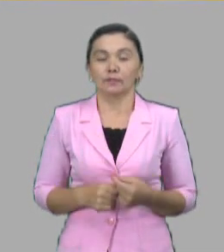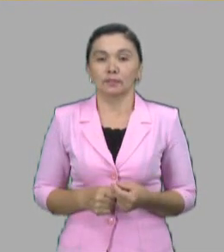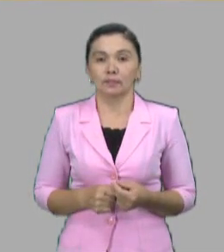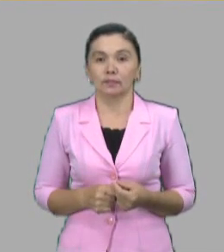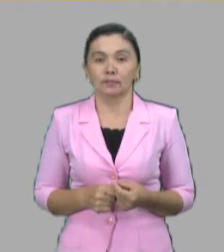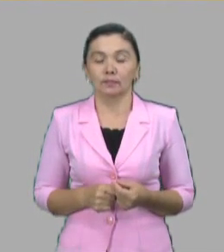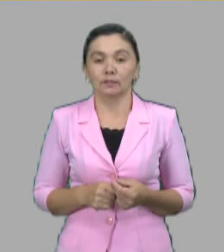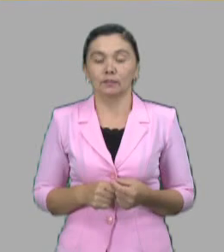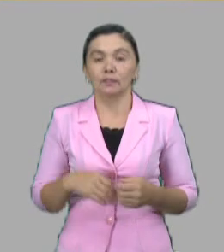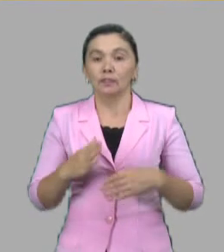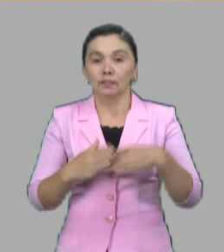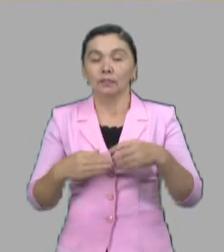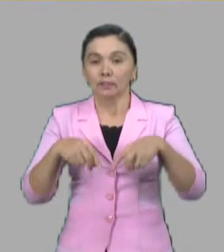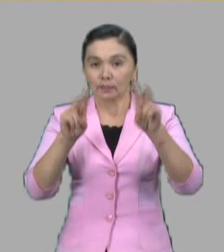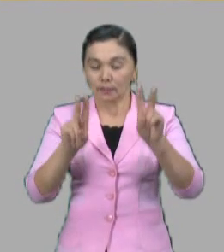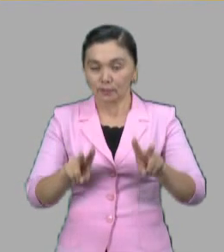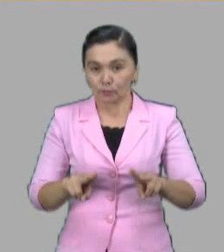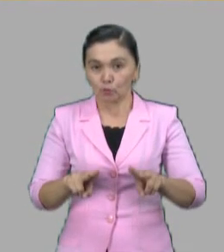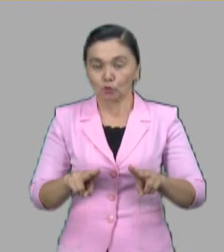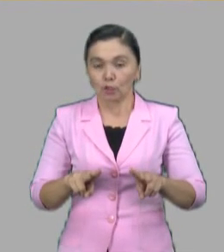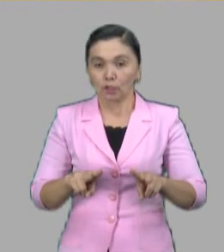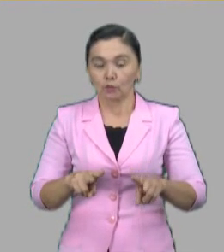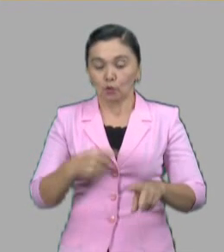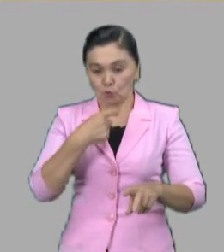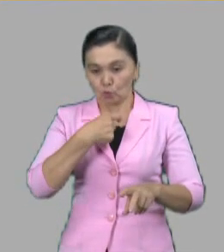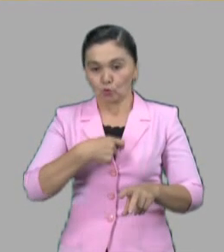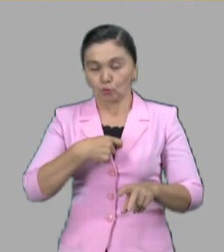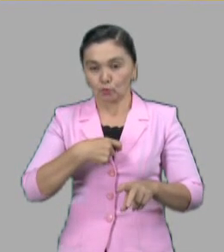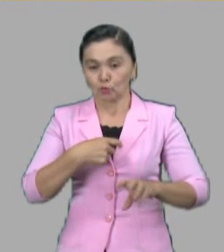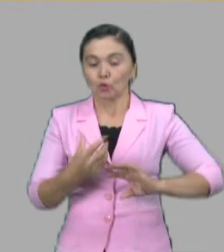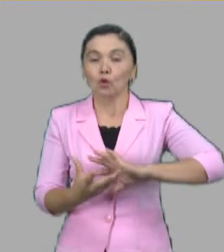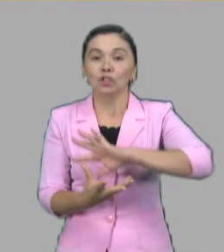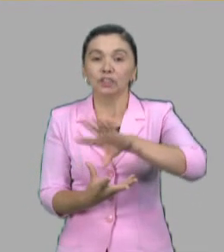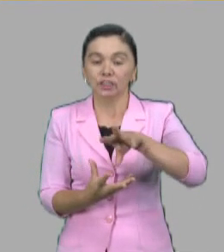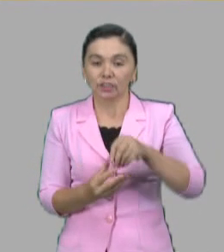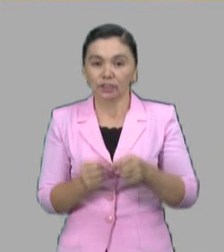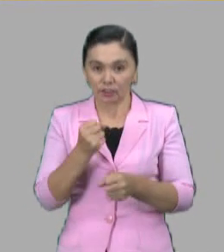Кесип тууралуу өзүбүзгө жыйынтык чыгарабыз.